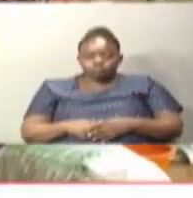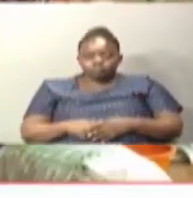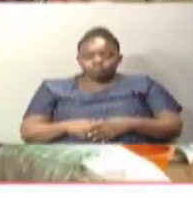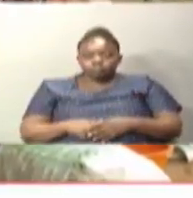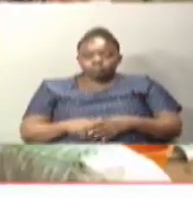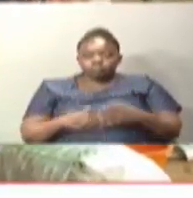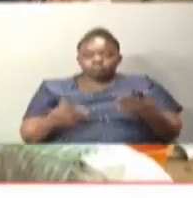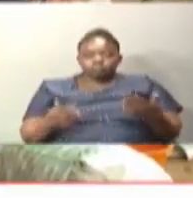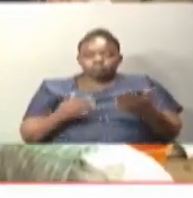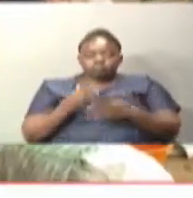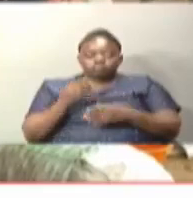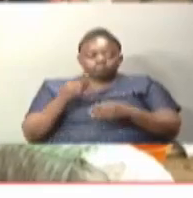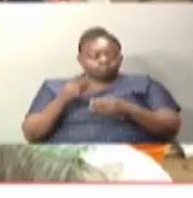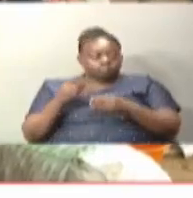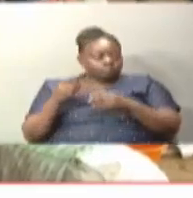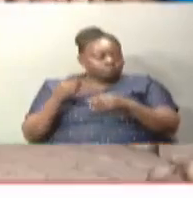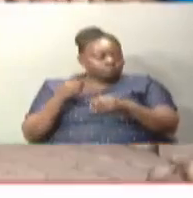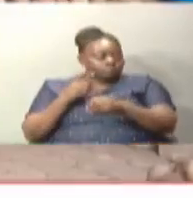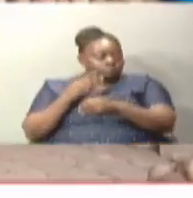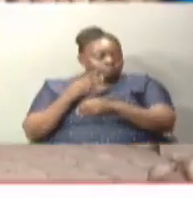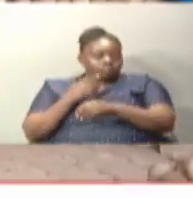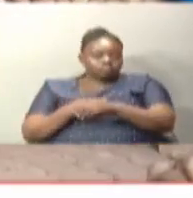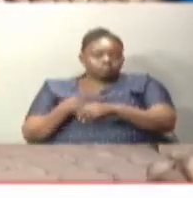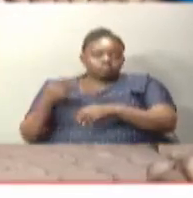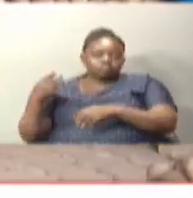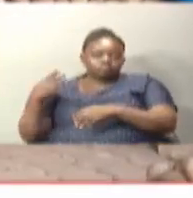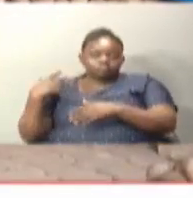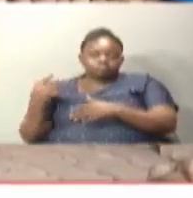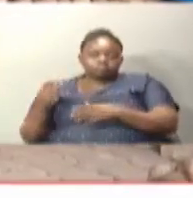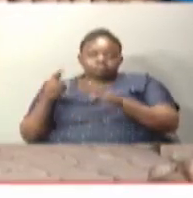eby'emabega tulina ekifaananyi mwe